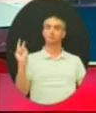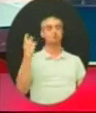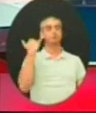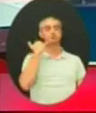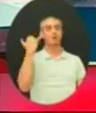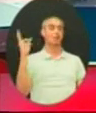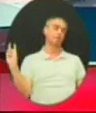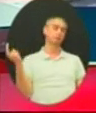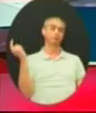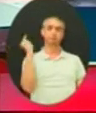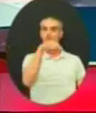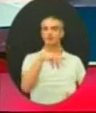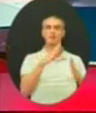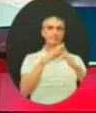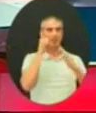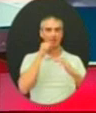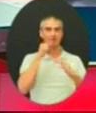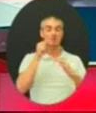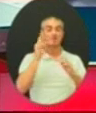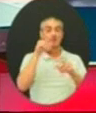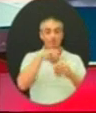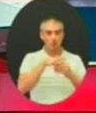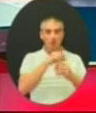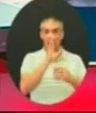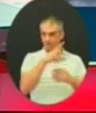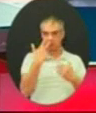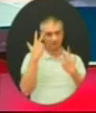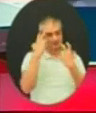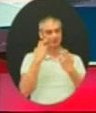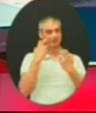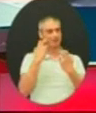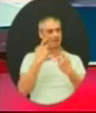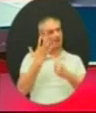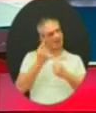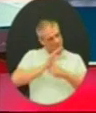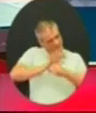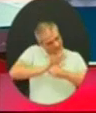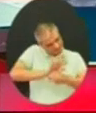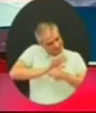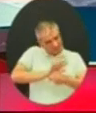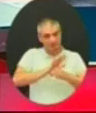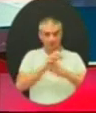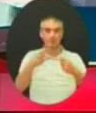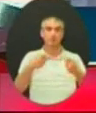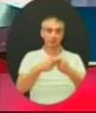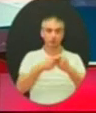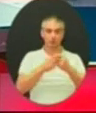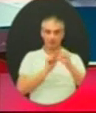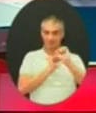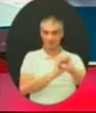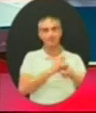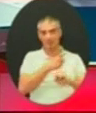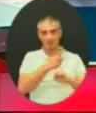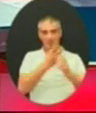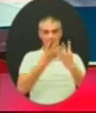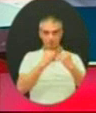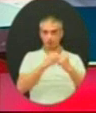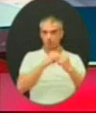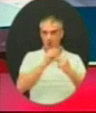טלפון, הוזמנו לבית הלבן, ובבית הלבן, למרות שהייתה ציפייה למחבש לחצים בנוגע לתמיכה